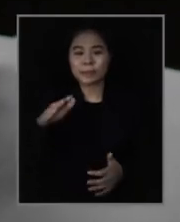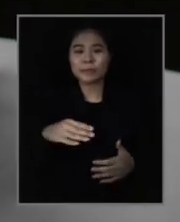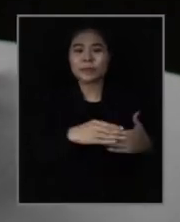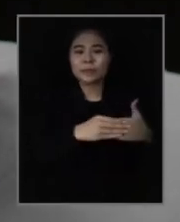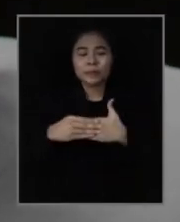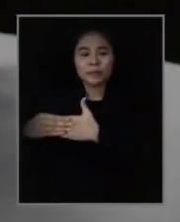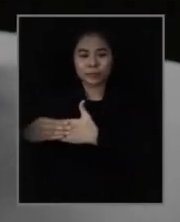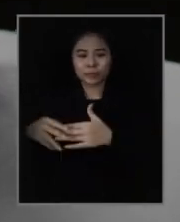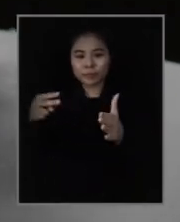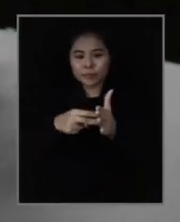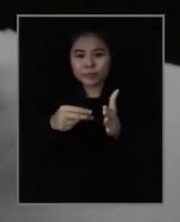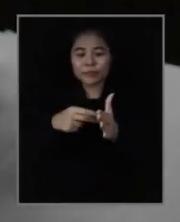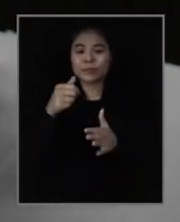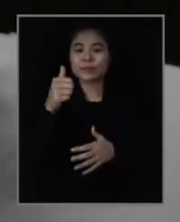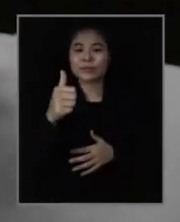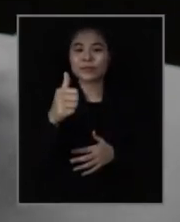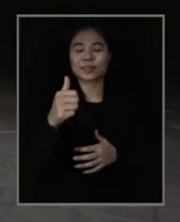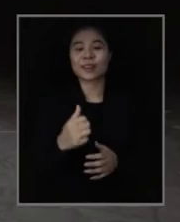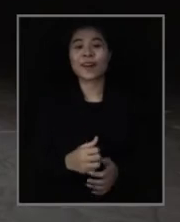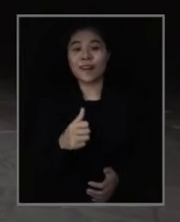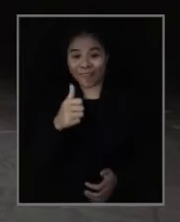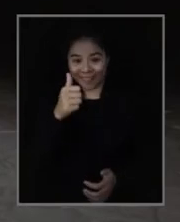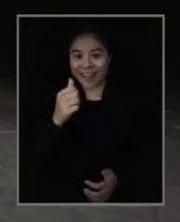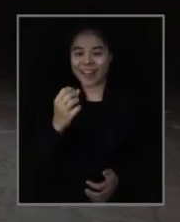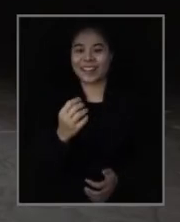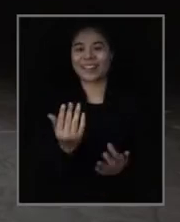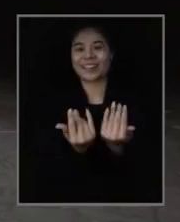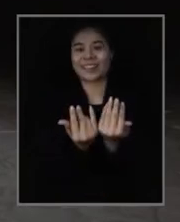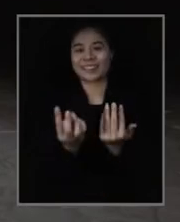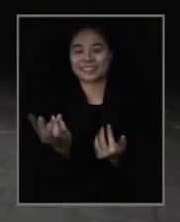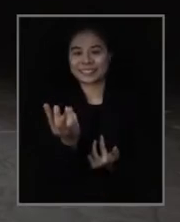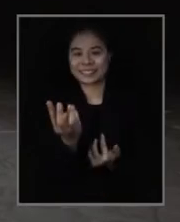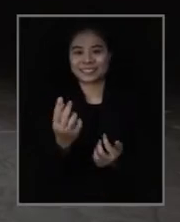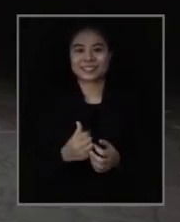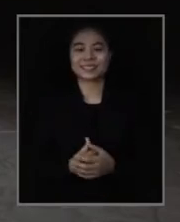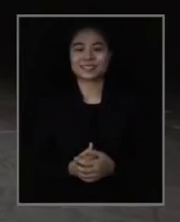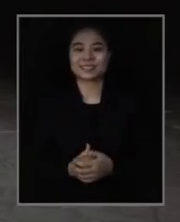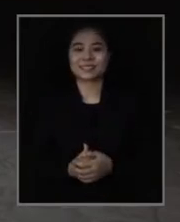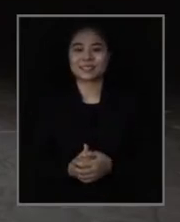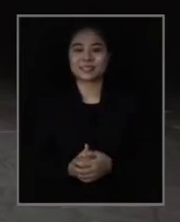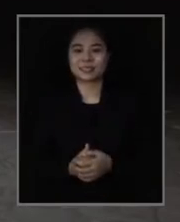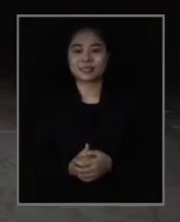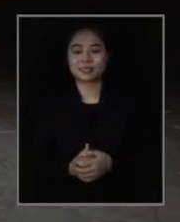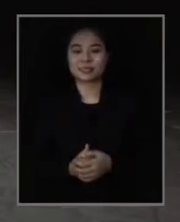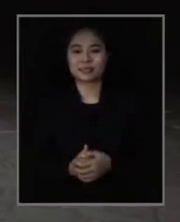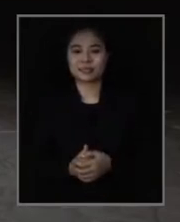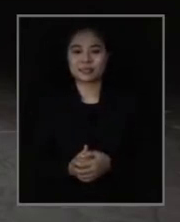เฮ้ยแม่งพาเราไปวิ่งหน่อยดิ เอาได้เดี๋ยวแป๊บนึงแป๊บนึง